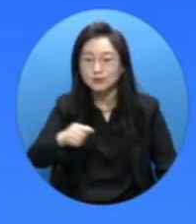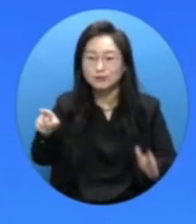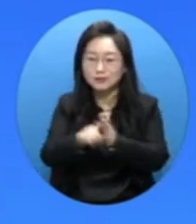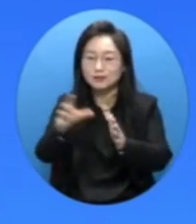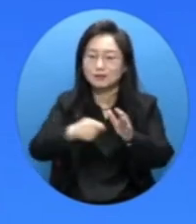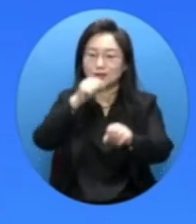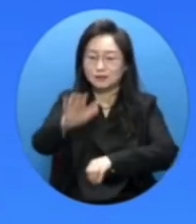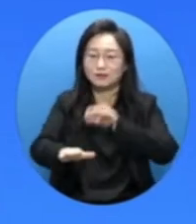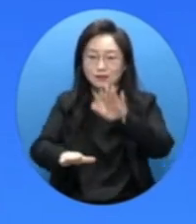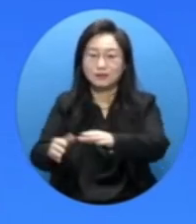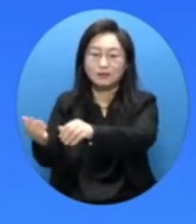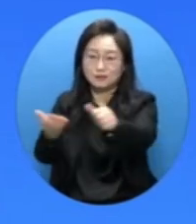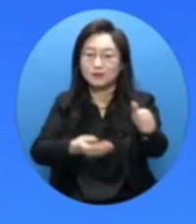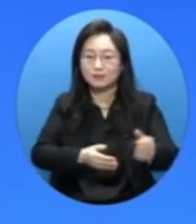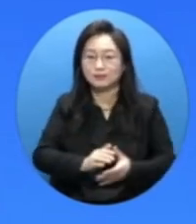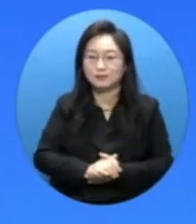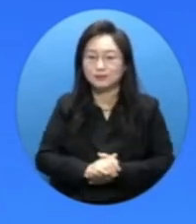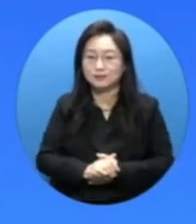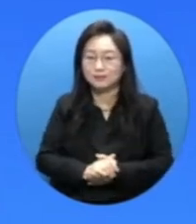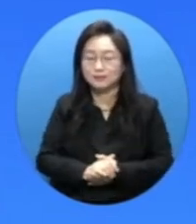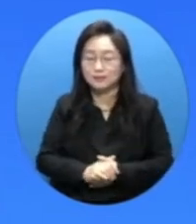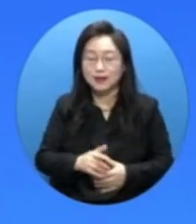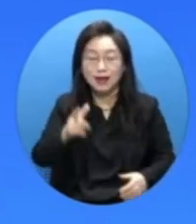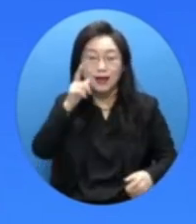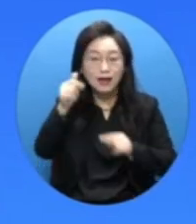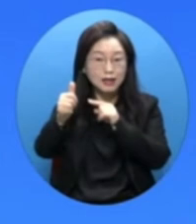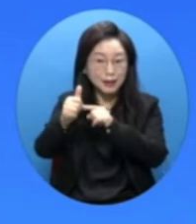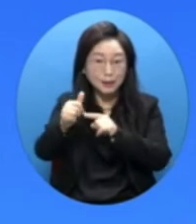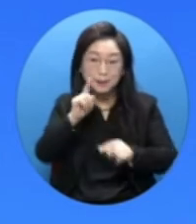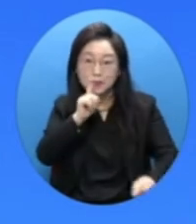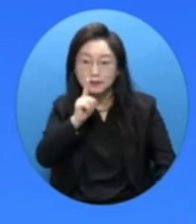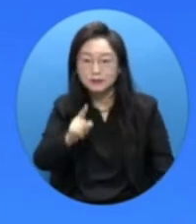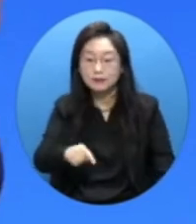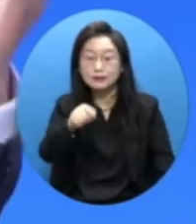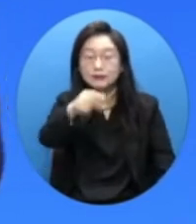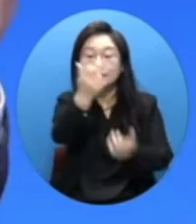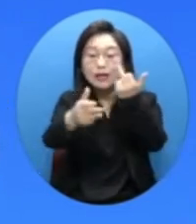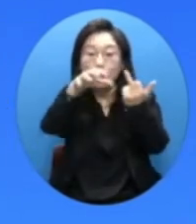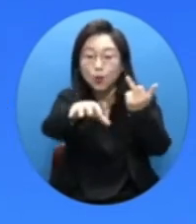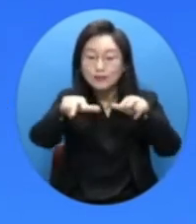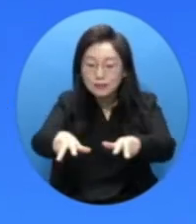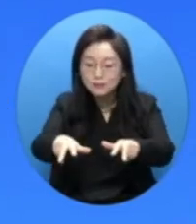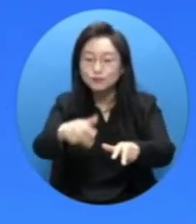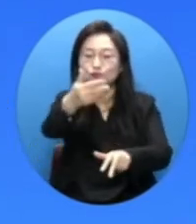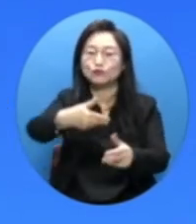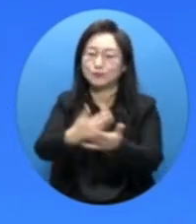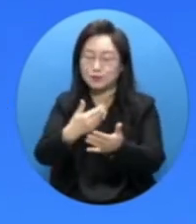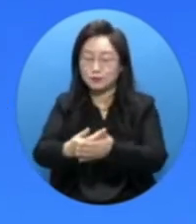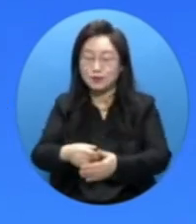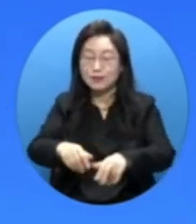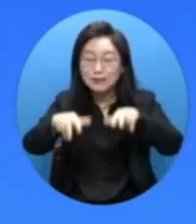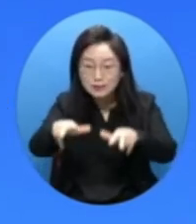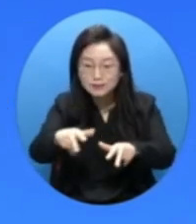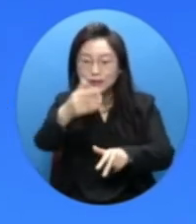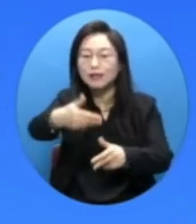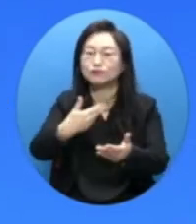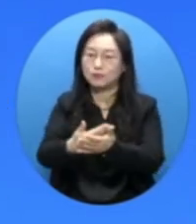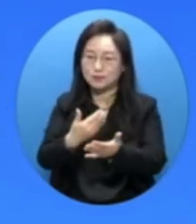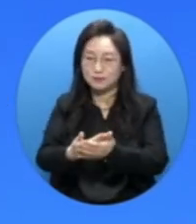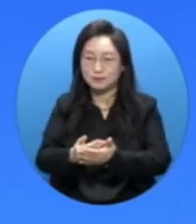전제해 나가시길 바랍니다 갈렙이 말합니다이 산지를 지금 내게 주옵소서이 산지를 지금 내게